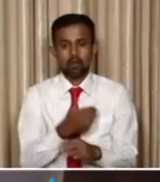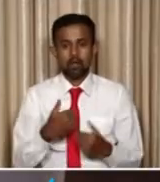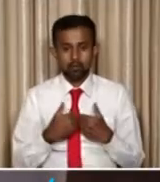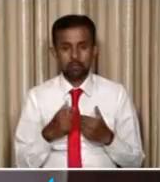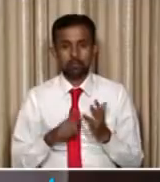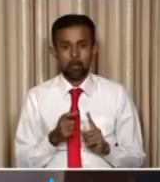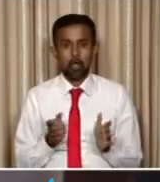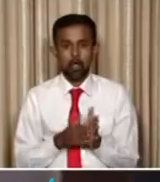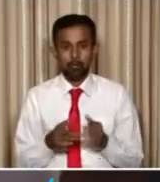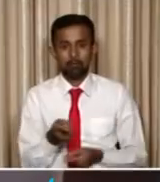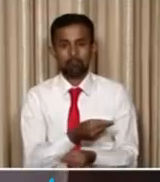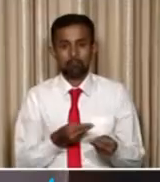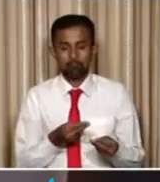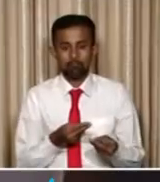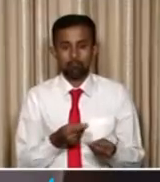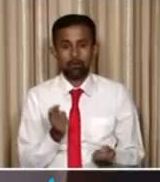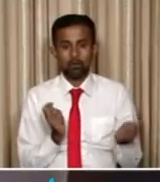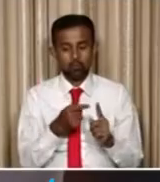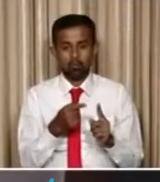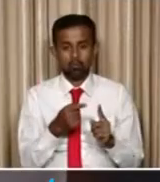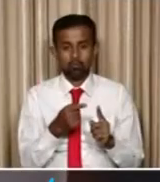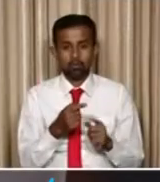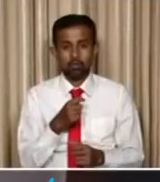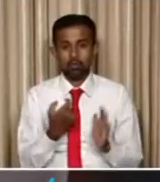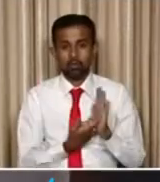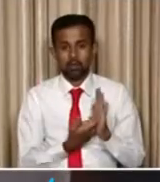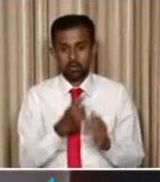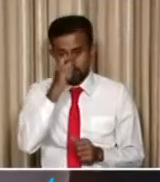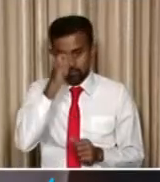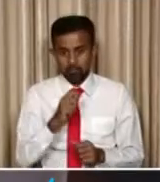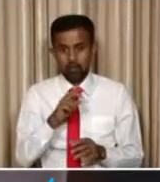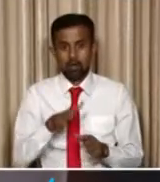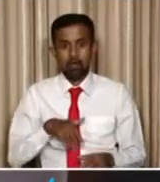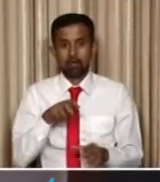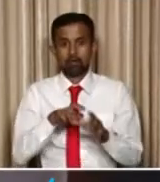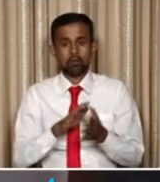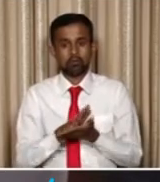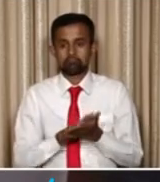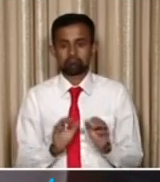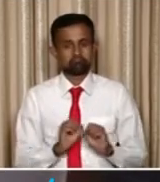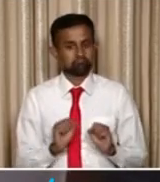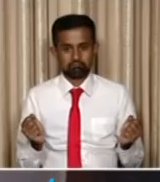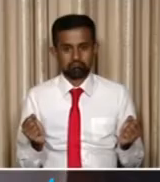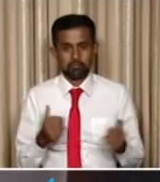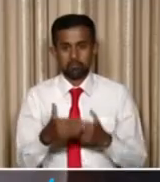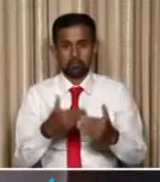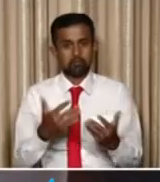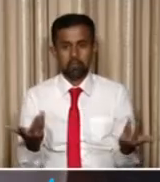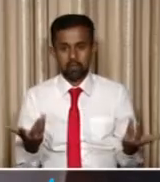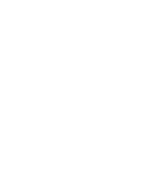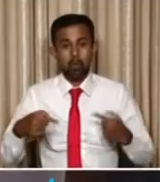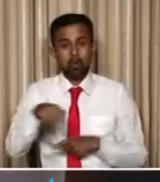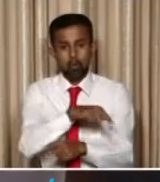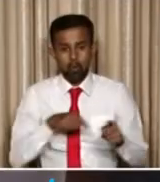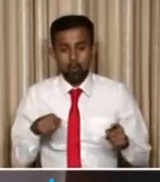කෝප් කමිටු විදියට විශේෂයෙන් ක්‍රිකට් සම්බන්ධව රංජිත් බණ්ඩාර මැතිතුමා මුලසුනේ ඉන්නවා නම් අපි සූදානම් නැහැ ඒක තවදුරටත් ඉදිරියට ගෙනියන්න. ඒ නිසා අපි